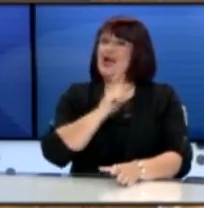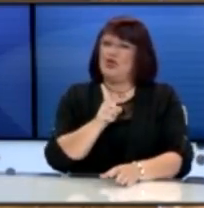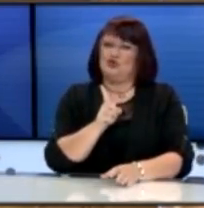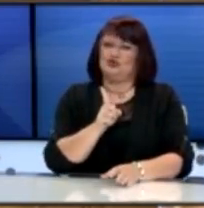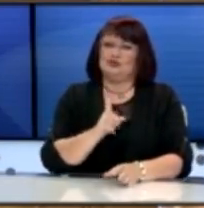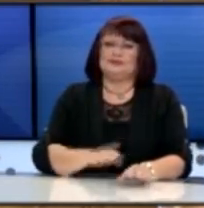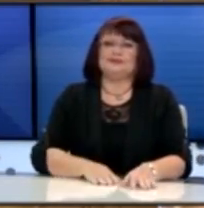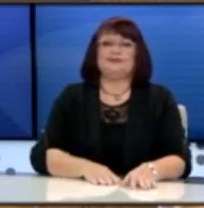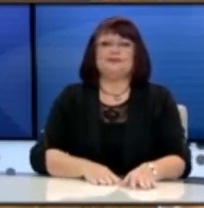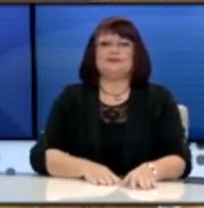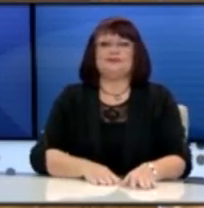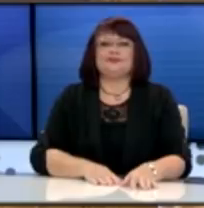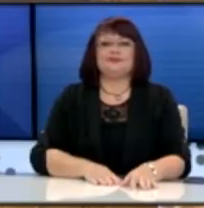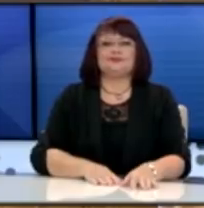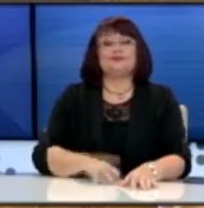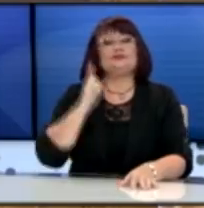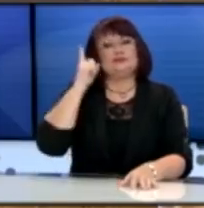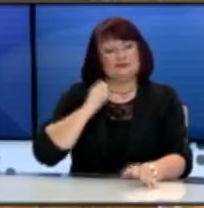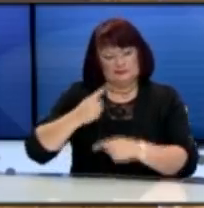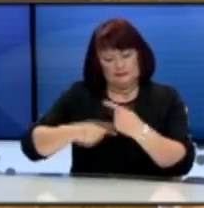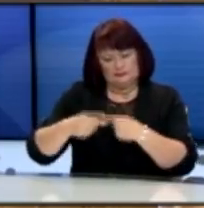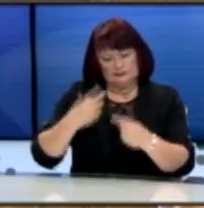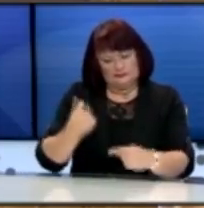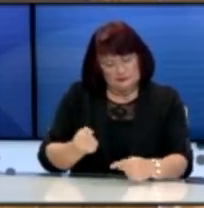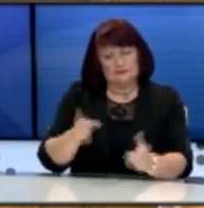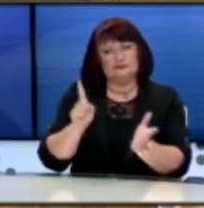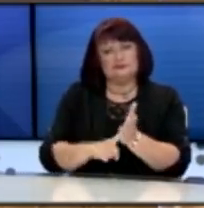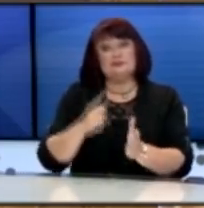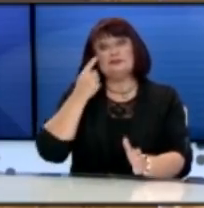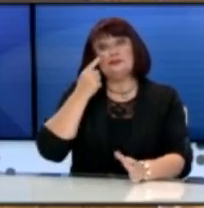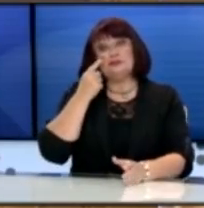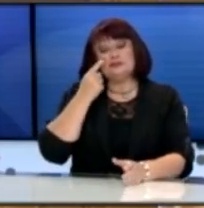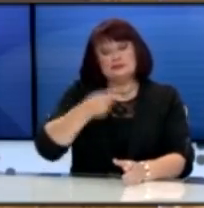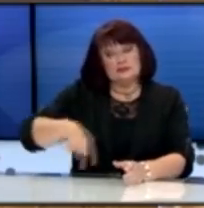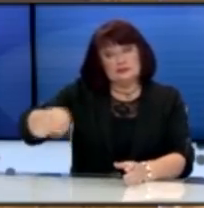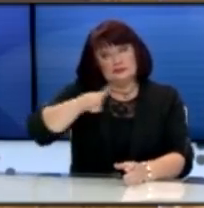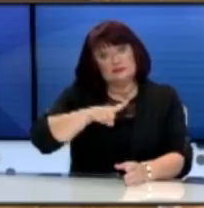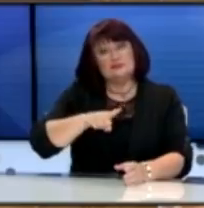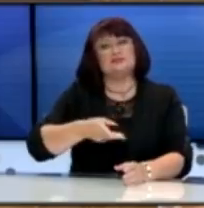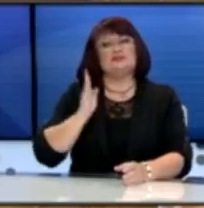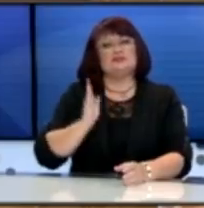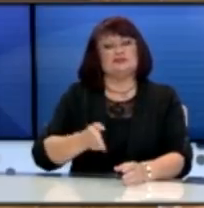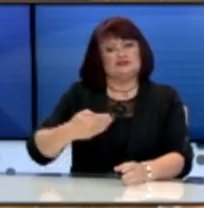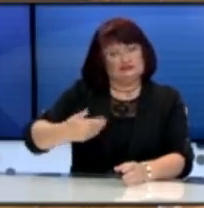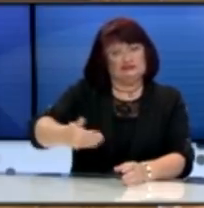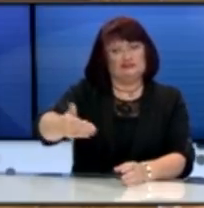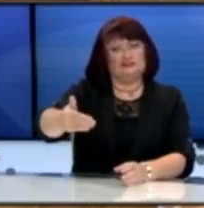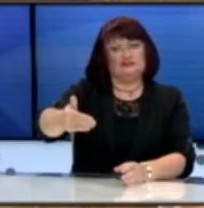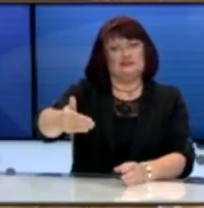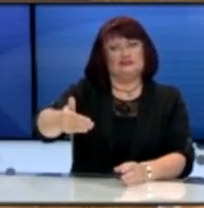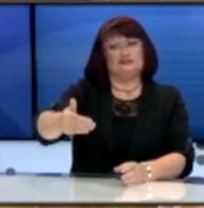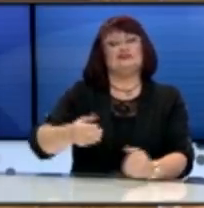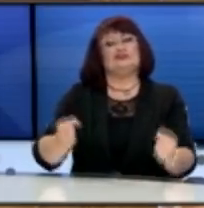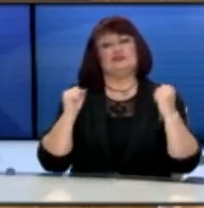λάθος. Πείρα και γνώση πλέον υπάρχει και αυτοί πρέπει να αξιοποιήσουν όλοι για να μπορέσουν την επόμενη μέρα